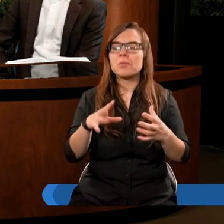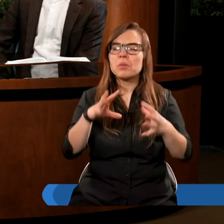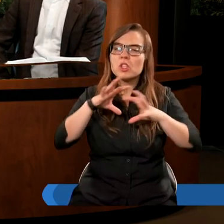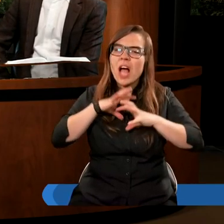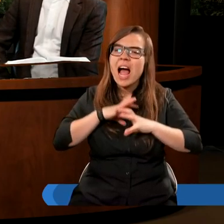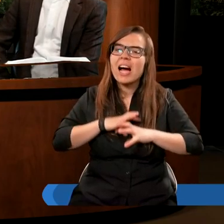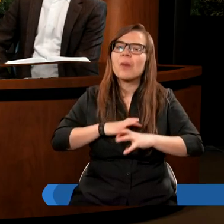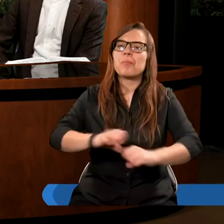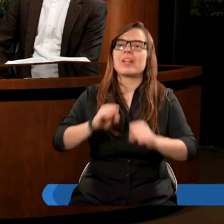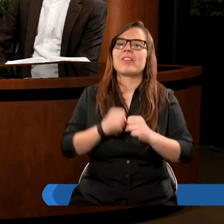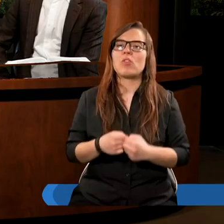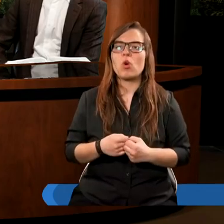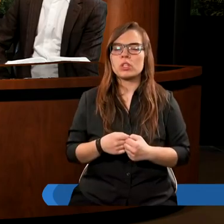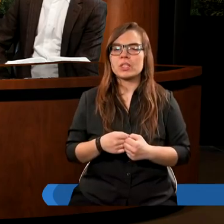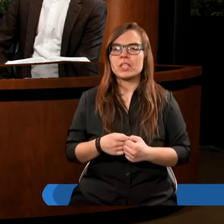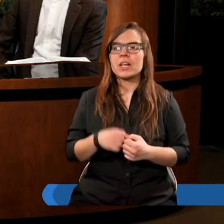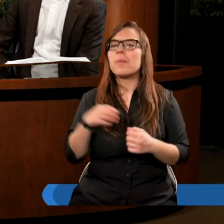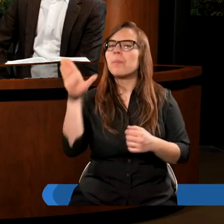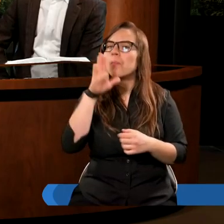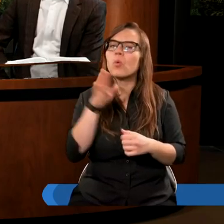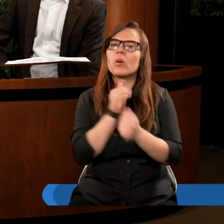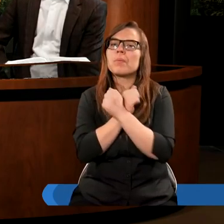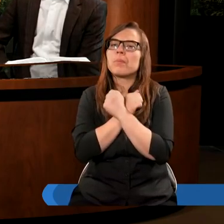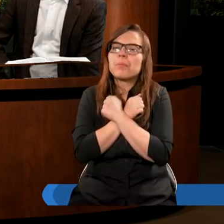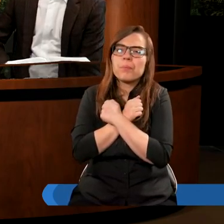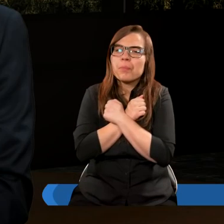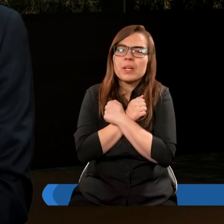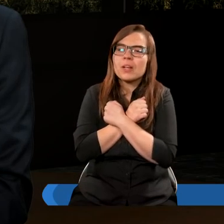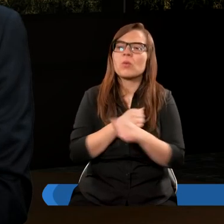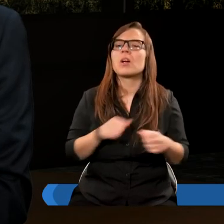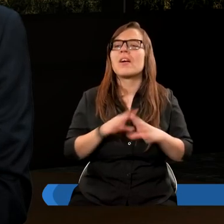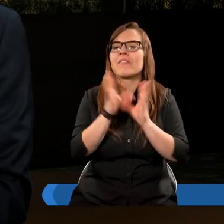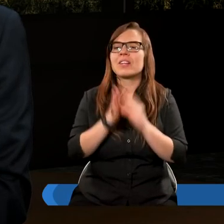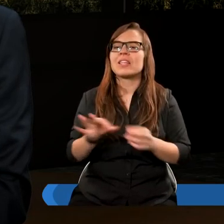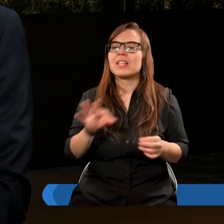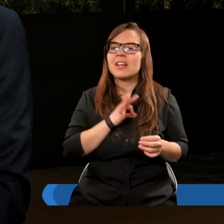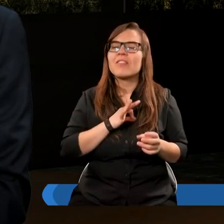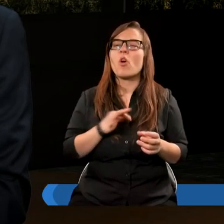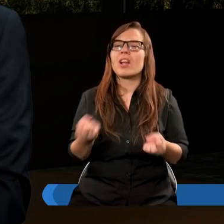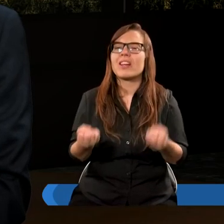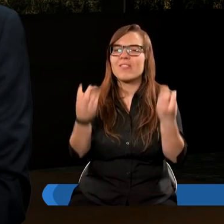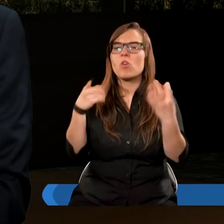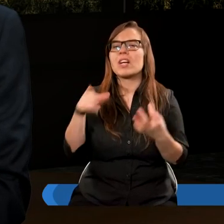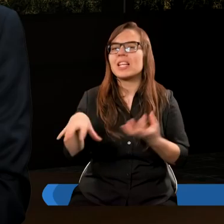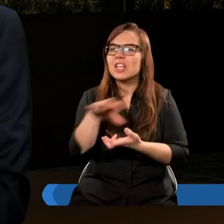bo kiedy Pan Bóg miłuje wszystkie swoje stworzenia, cały ten świat,